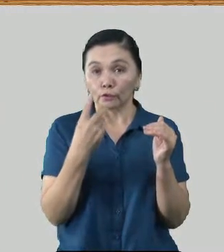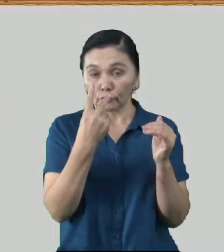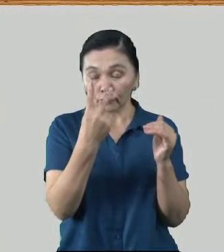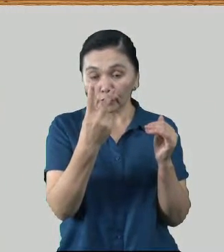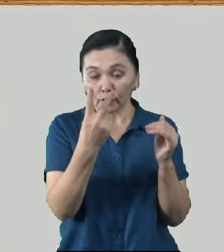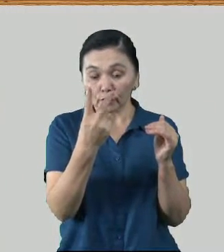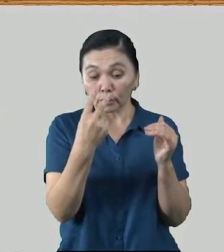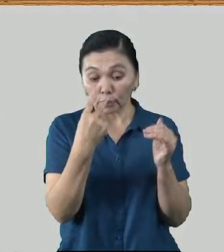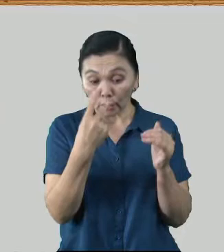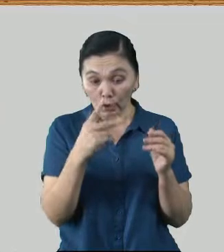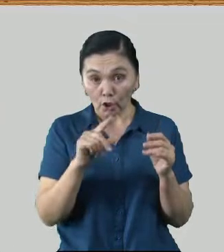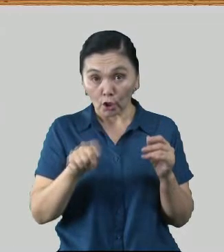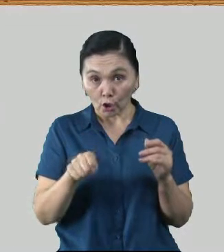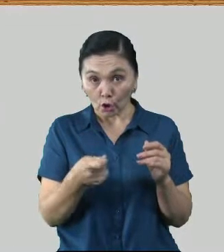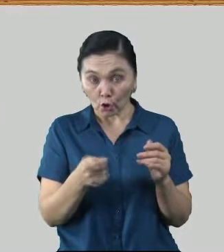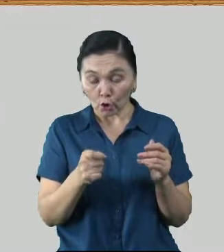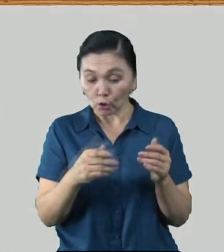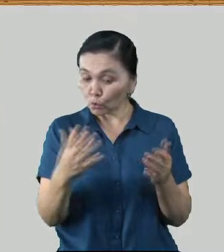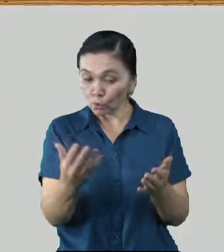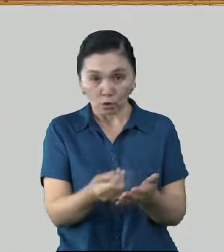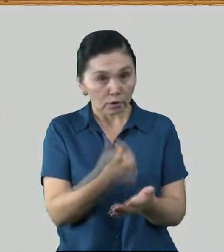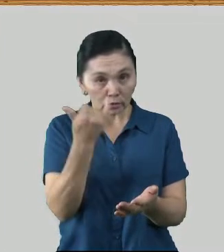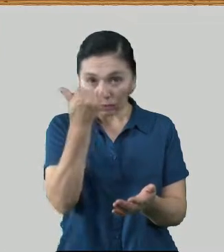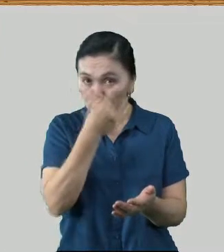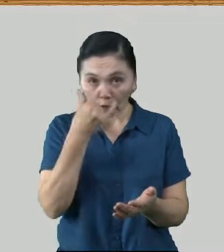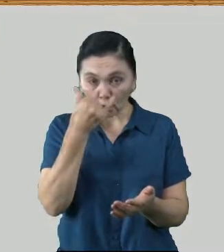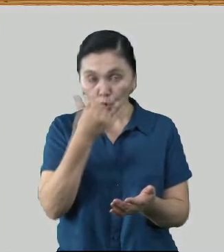Видно, ключик не нашел.